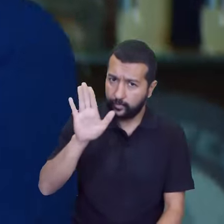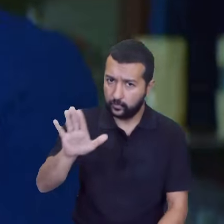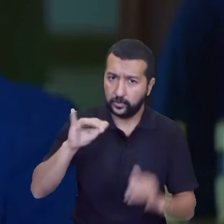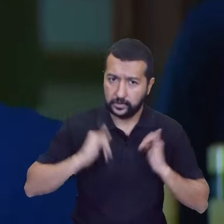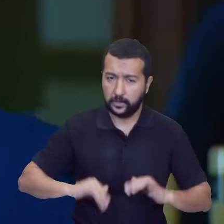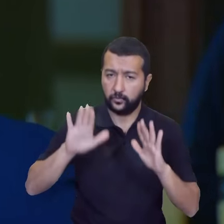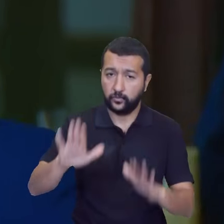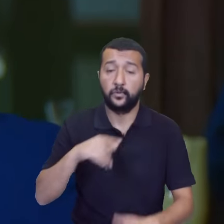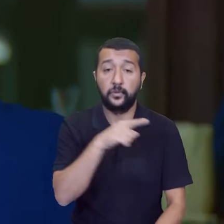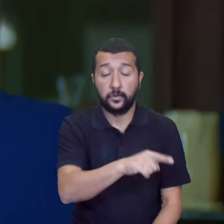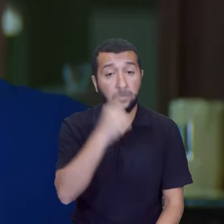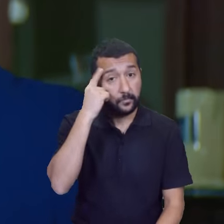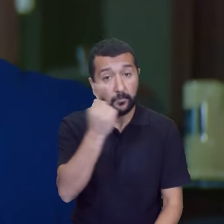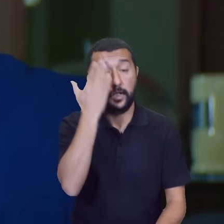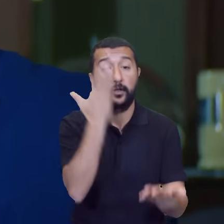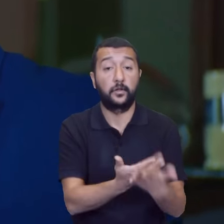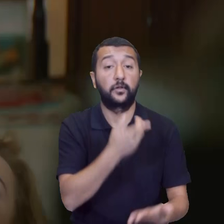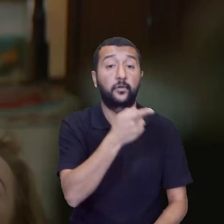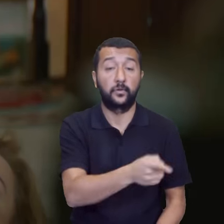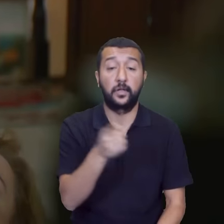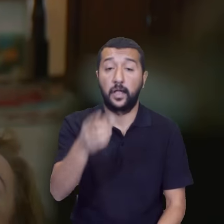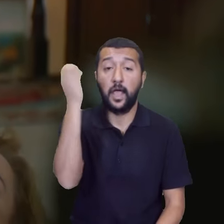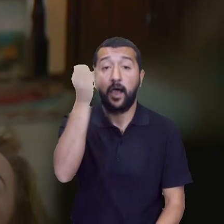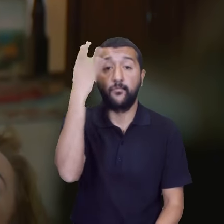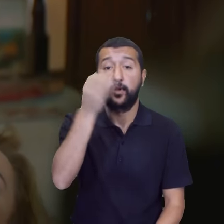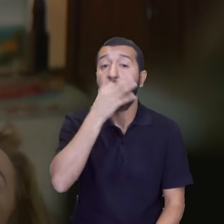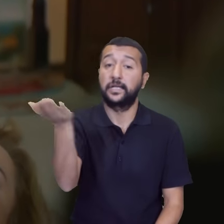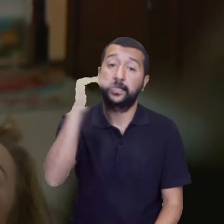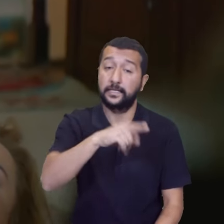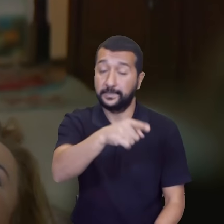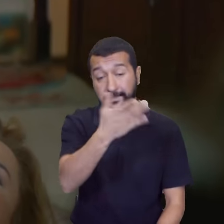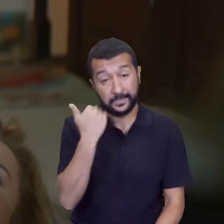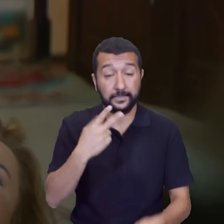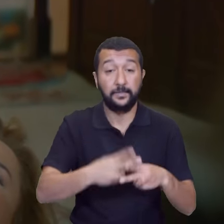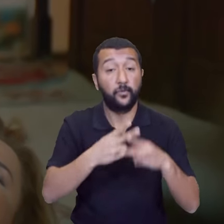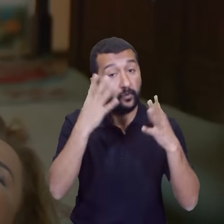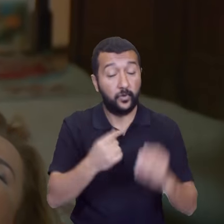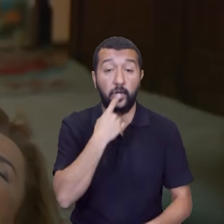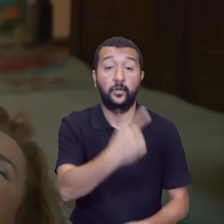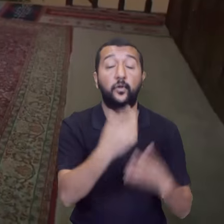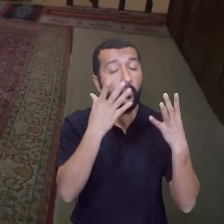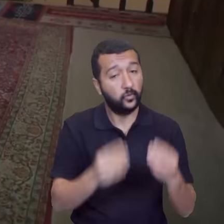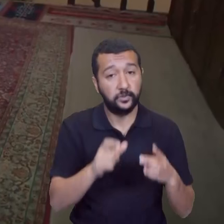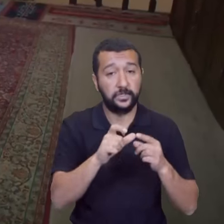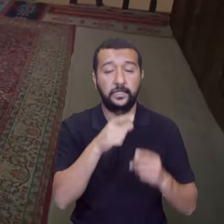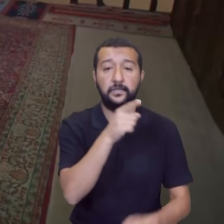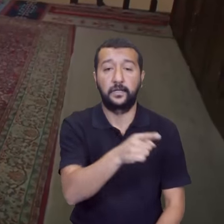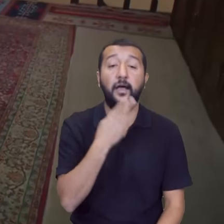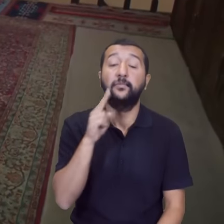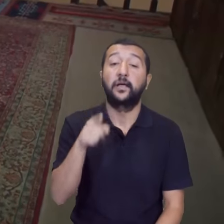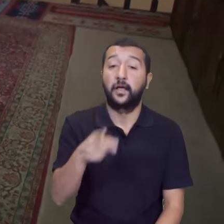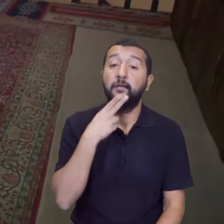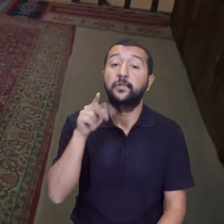dakika, sakin ol. Ya baygın yerde yatıyor. Ambulans çağırdık, gelir şimdi. Hadi sen de gel, ne olursun Şener.